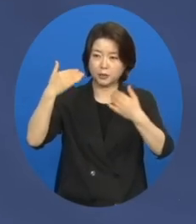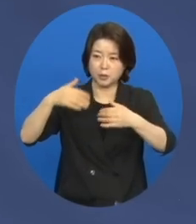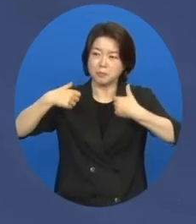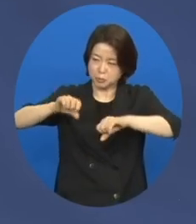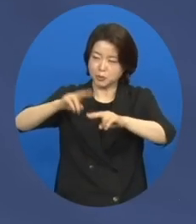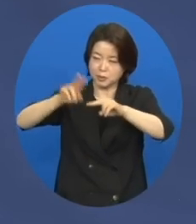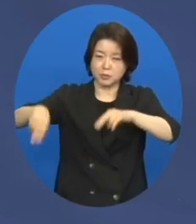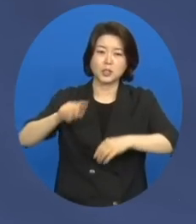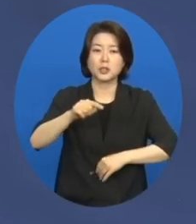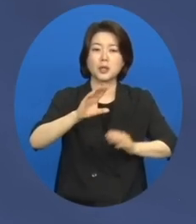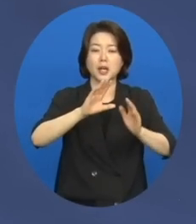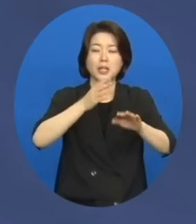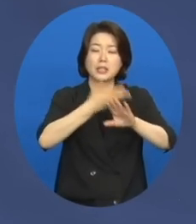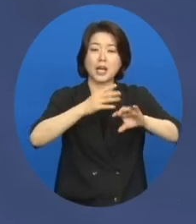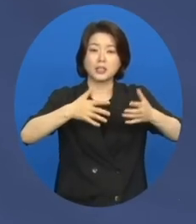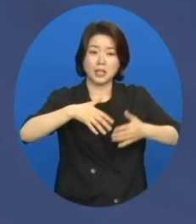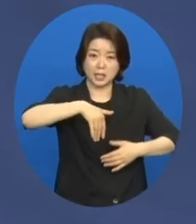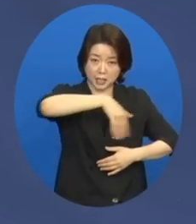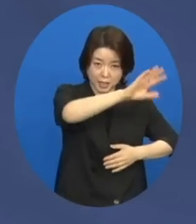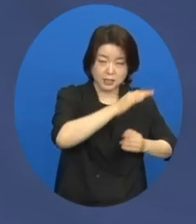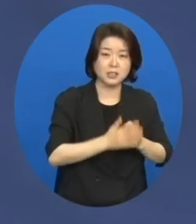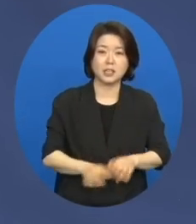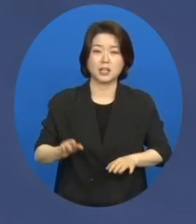그때로부터 해외 나가서 지금